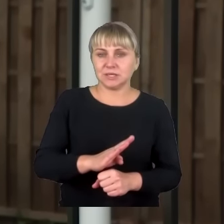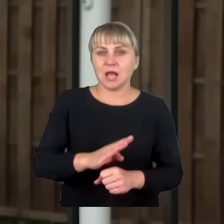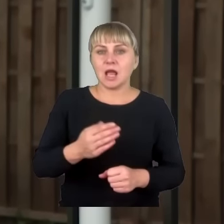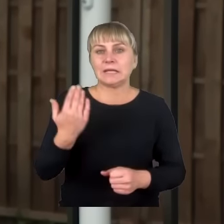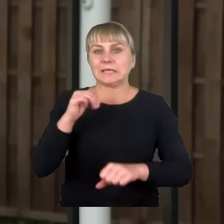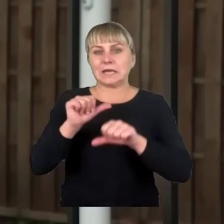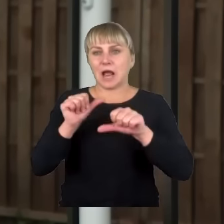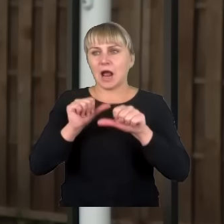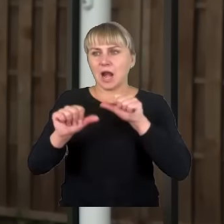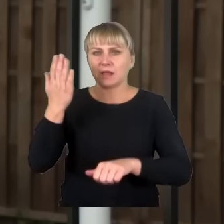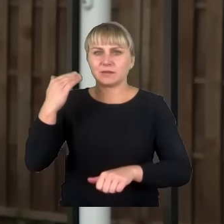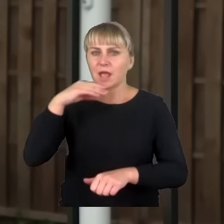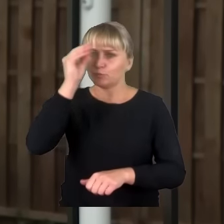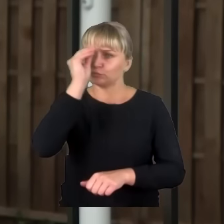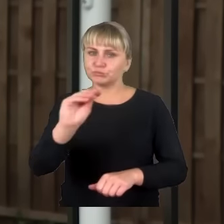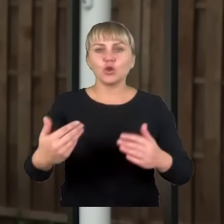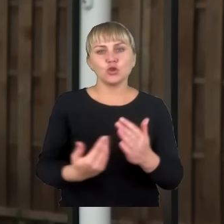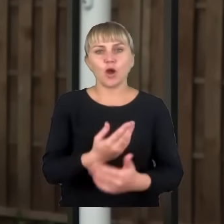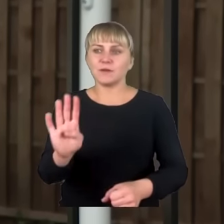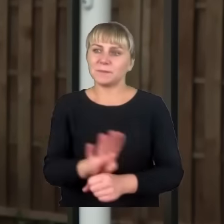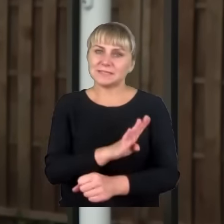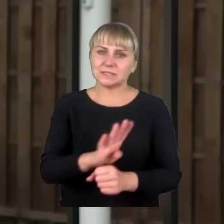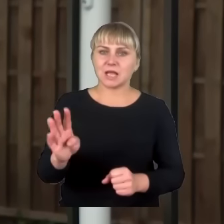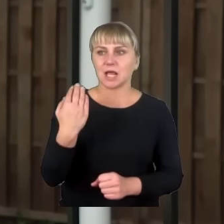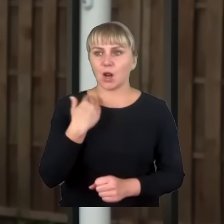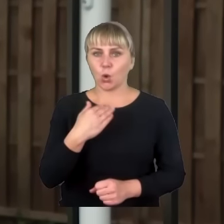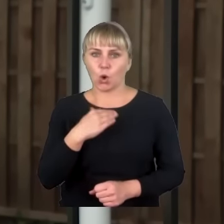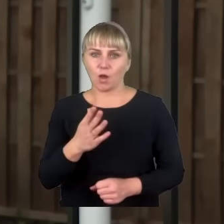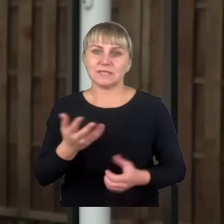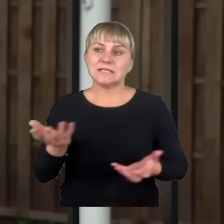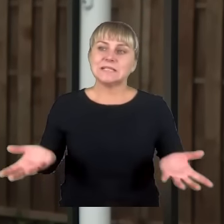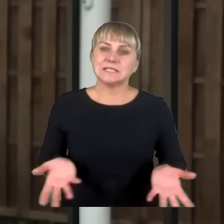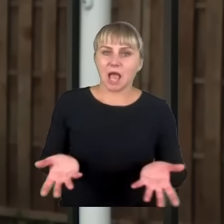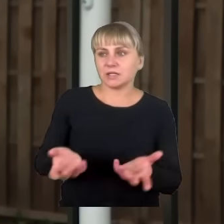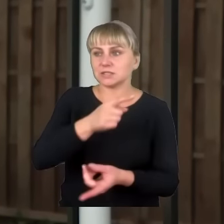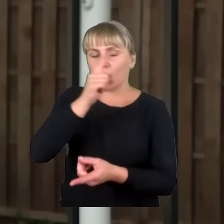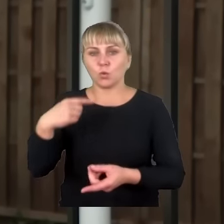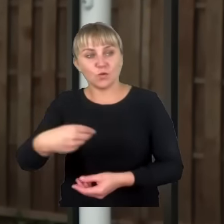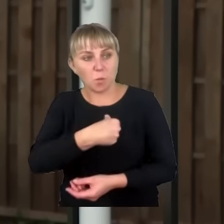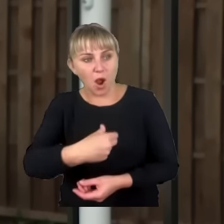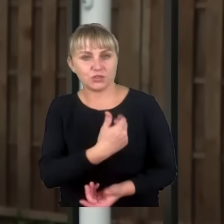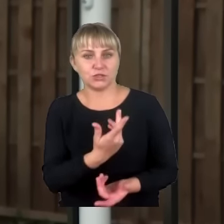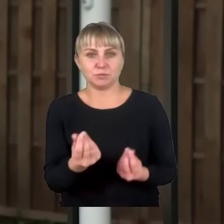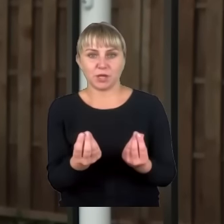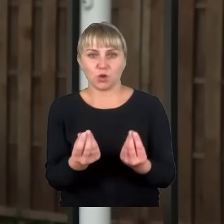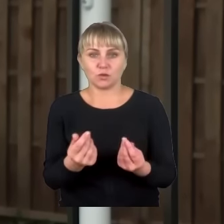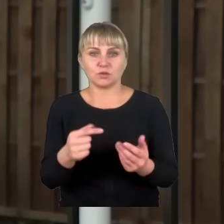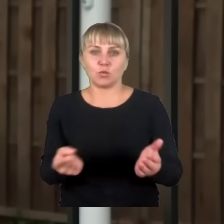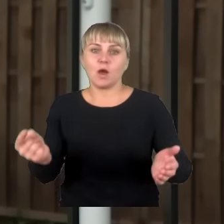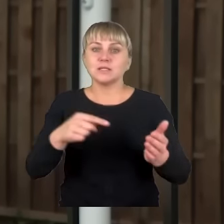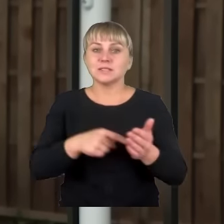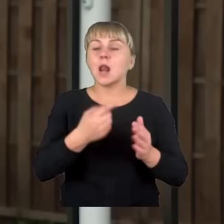szumnie swój nowy biznes alkoholowy, zachęcał ludzi do wpłacania pieniędzy właśnie na ten cel,